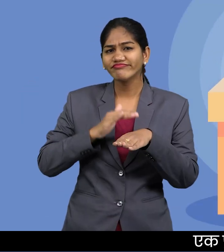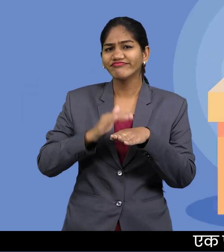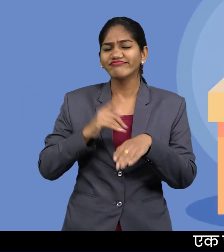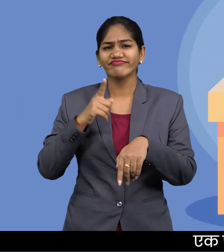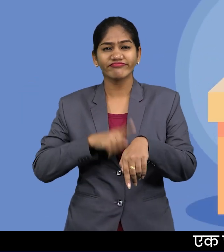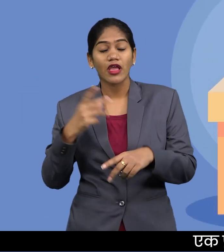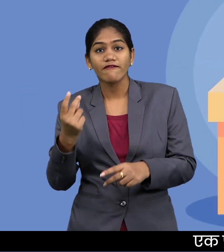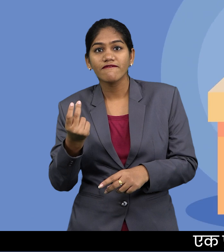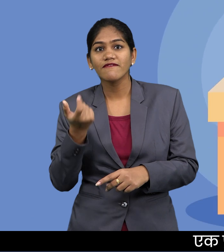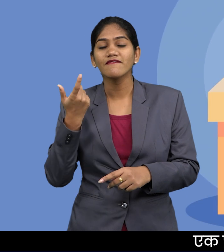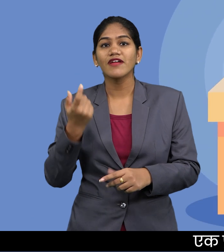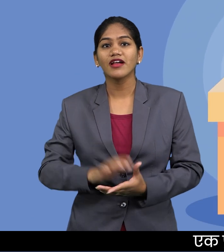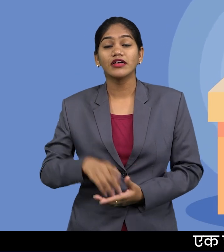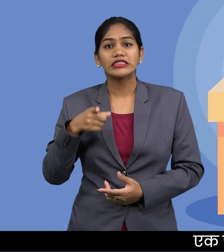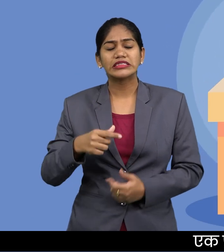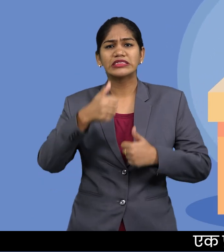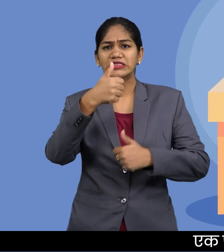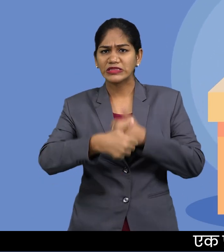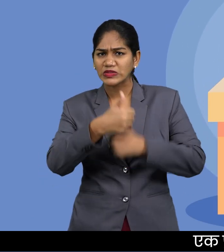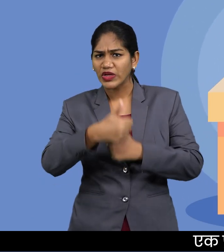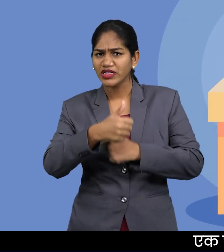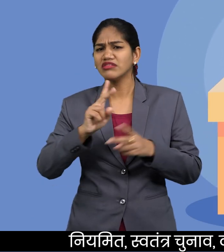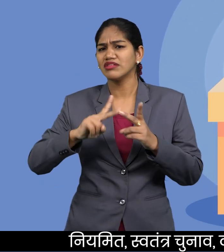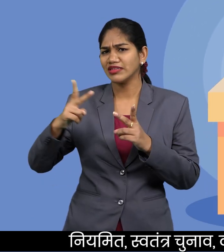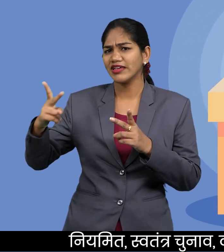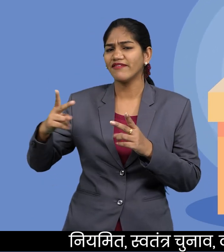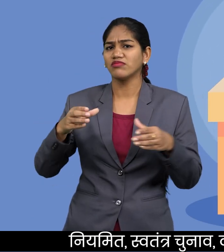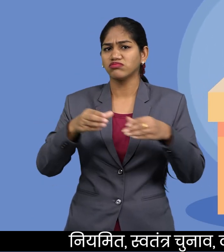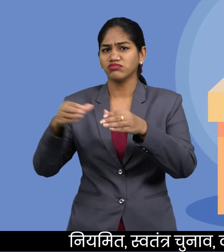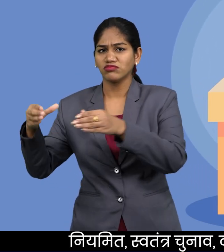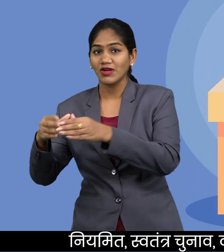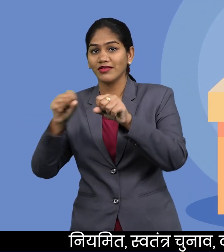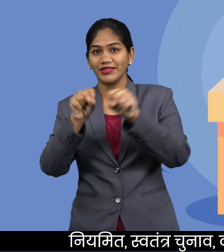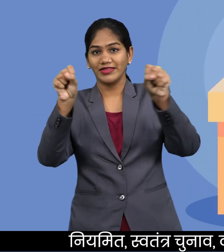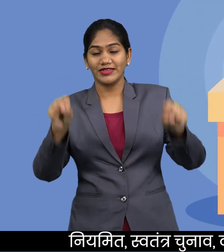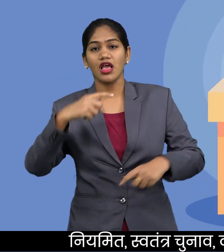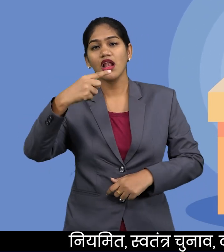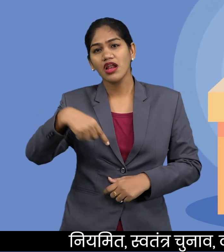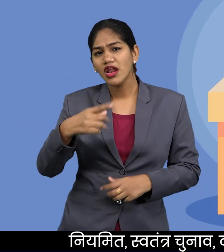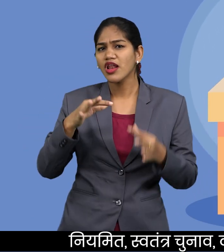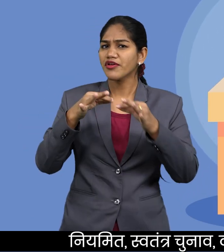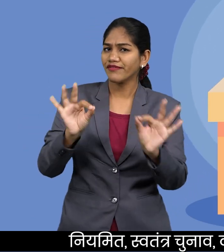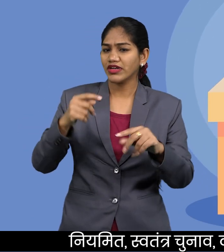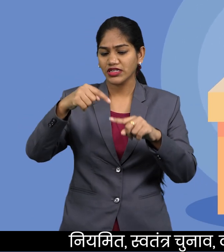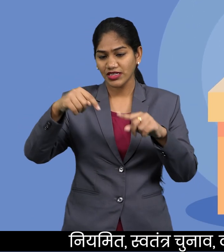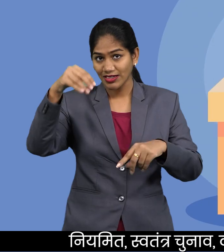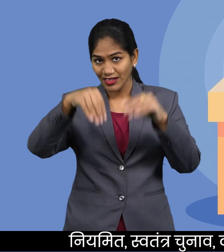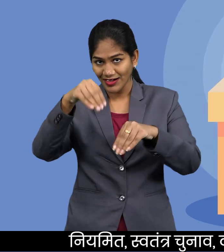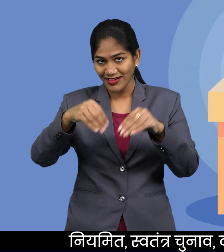एक प्रतिस्पर्धी बहुदलीय प्रणाली, नियमित स्वतंत्र चुनाव, वास्तविक